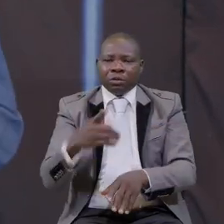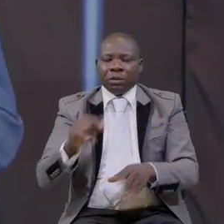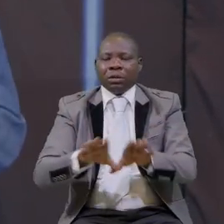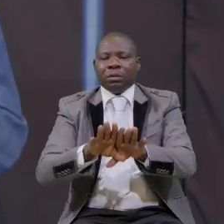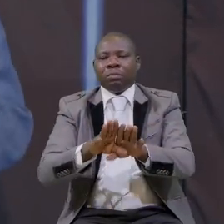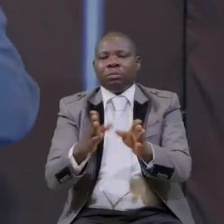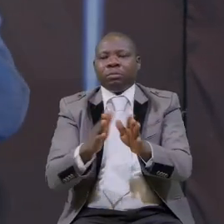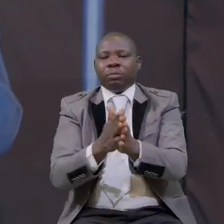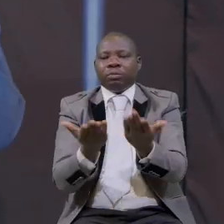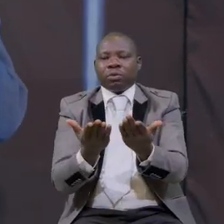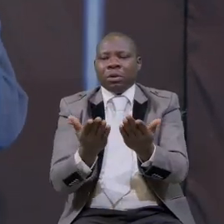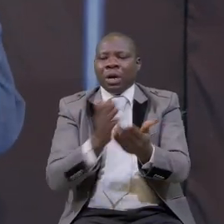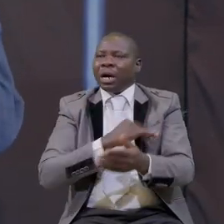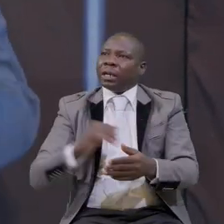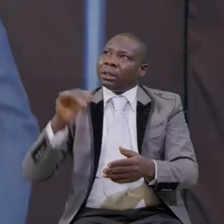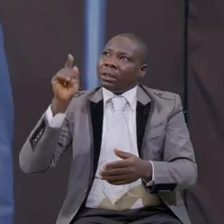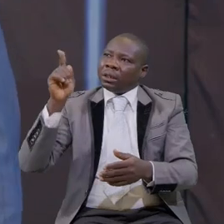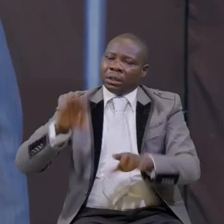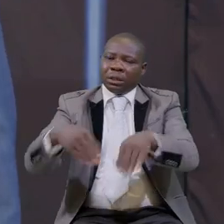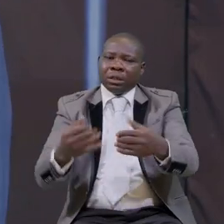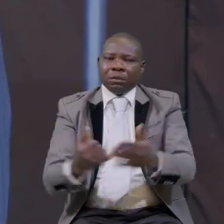Ensuite, il roula le livre